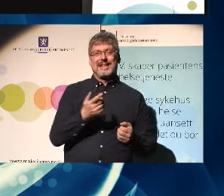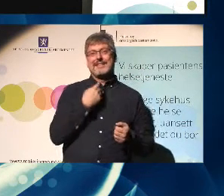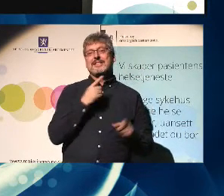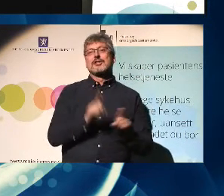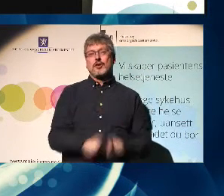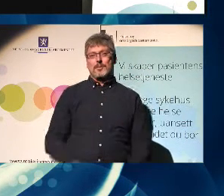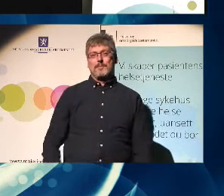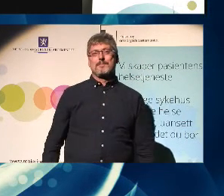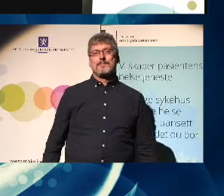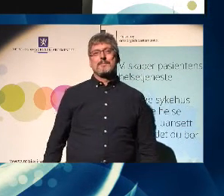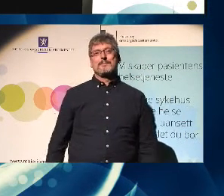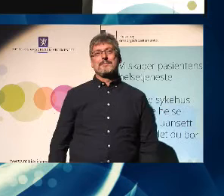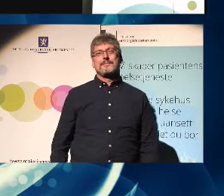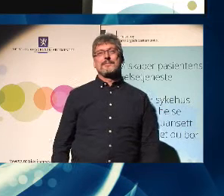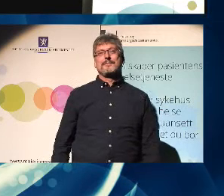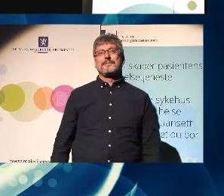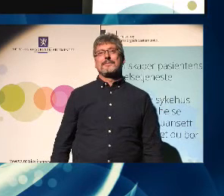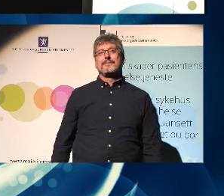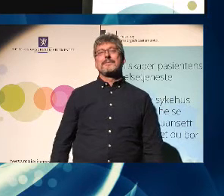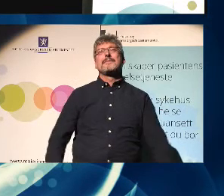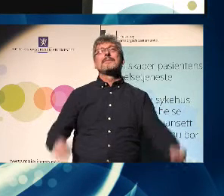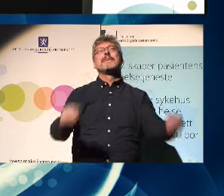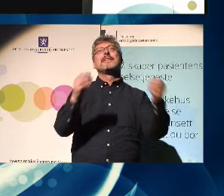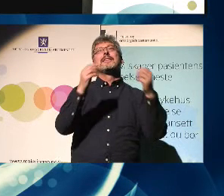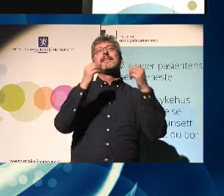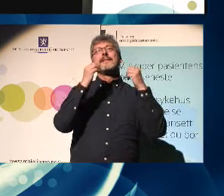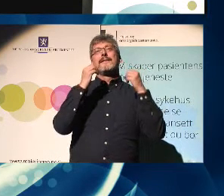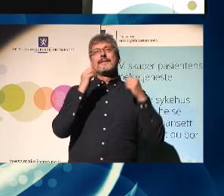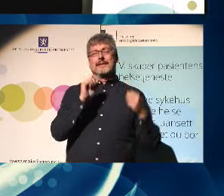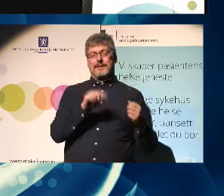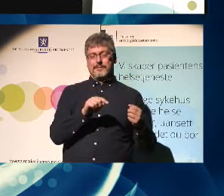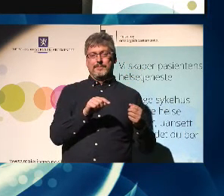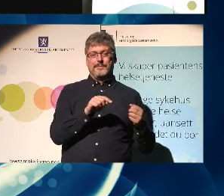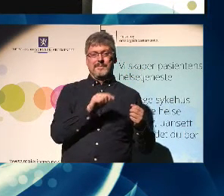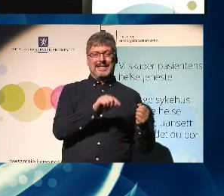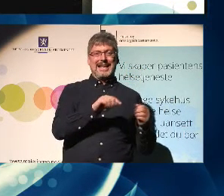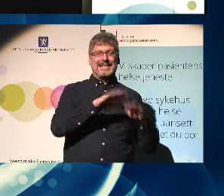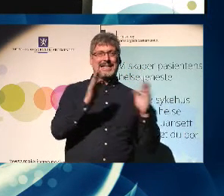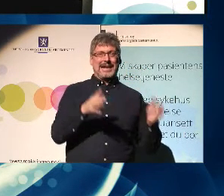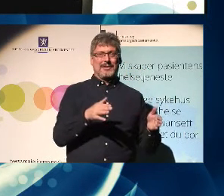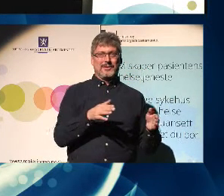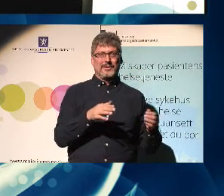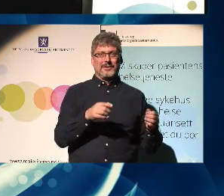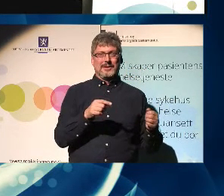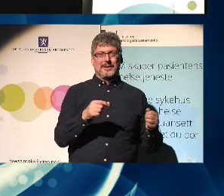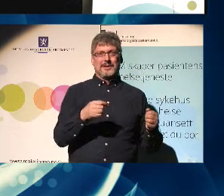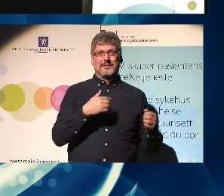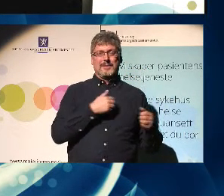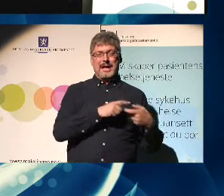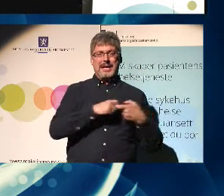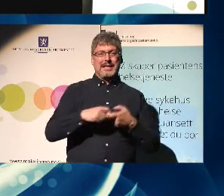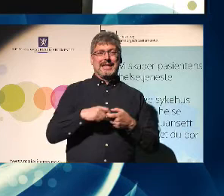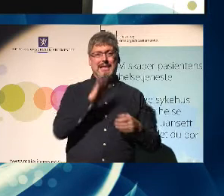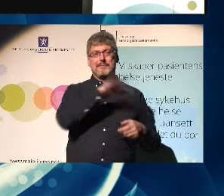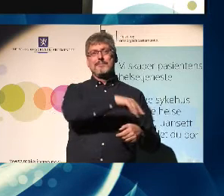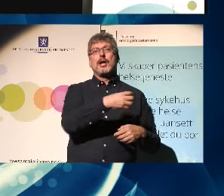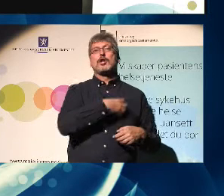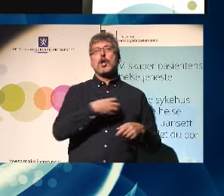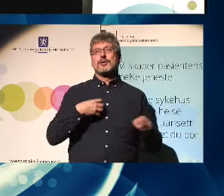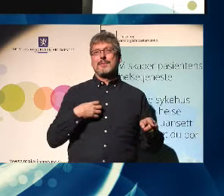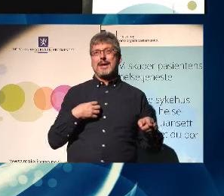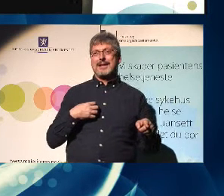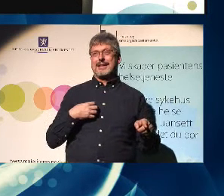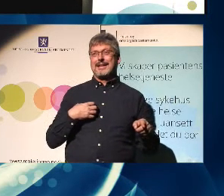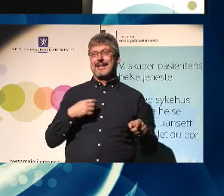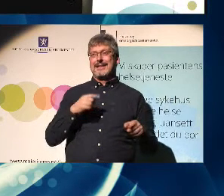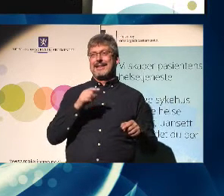sånn. To ord om dette direktoratet som jeg leder, det ligger i Tønsberg. Og der nede, som det heter, her,